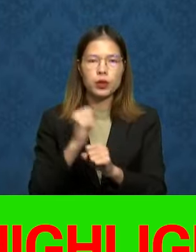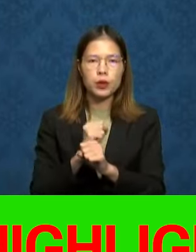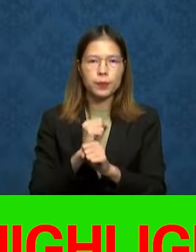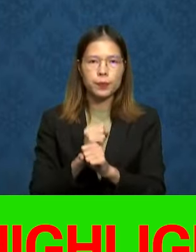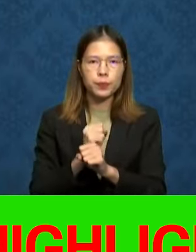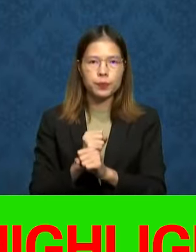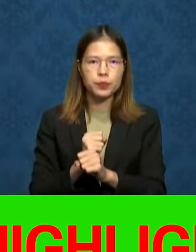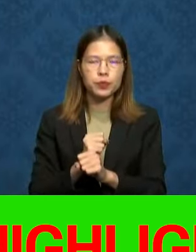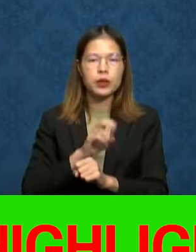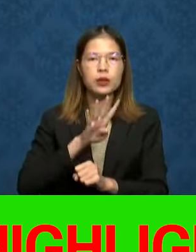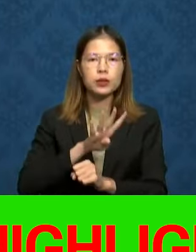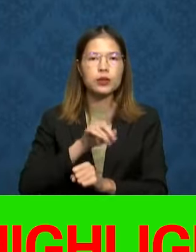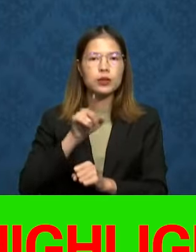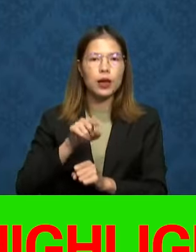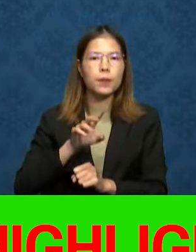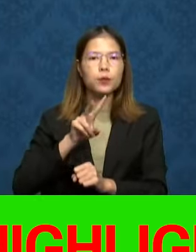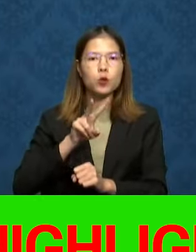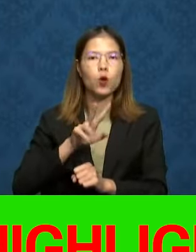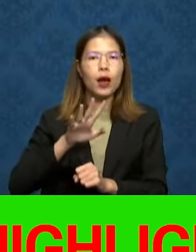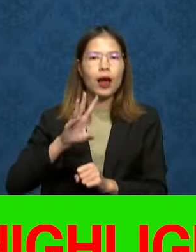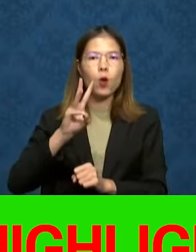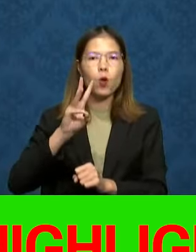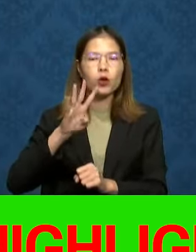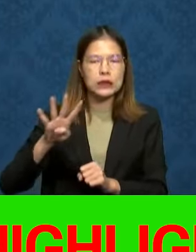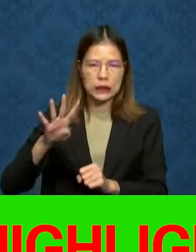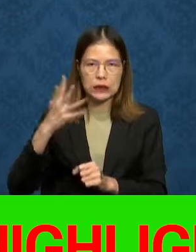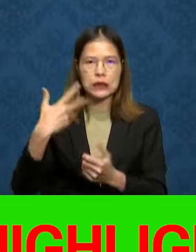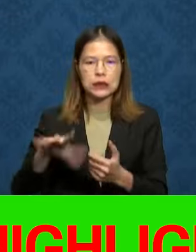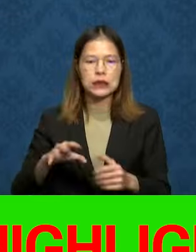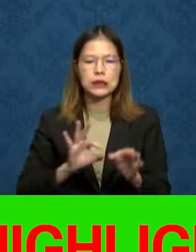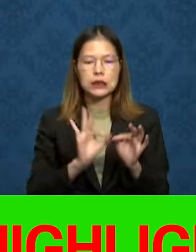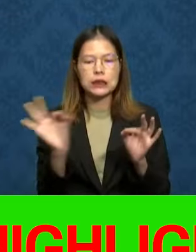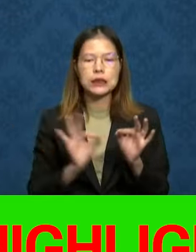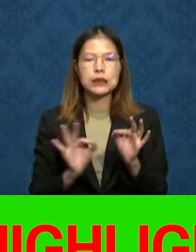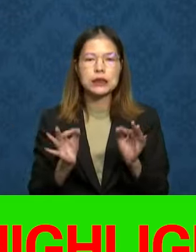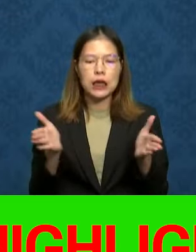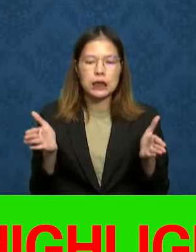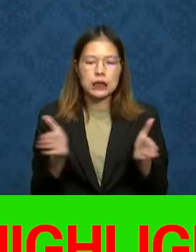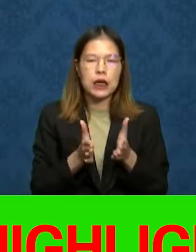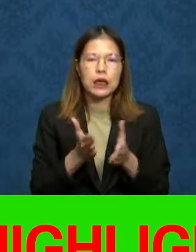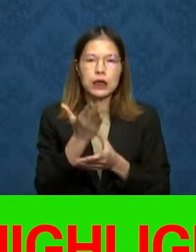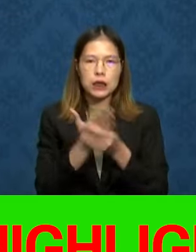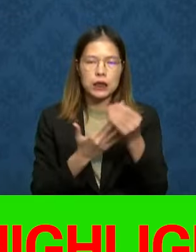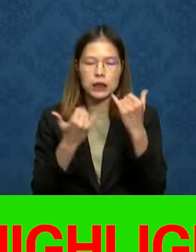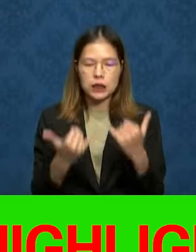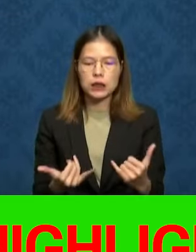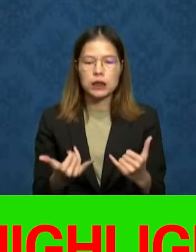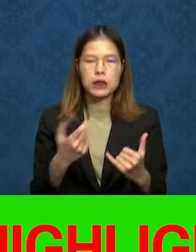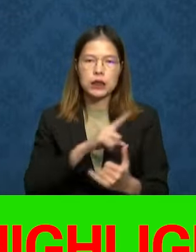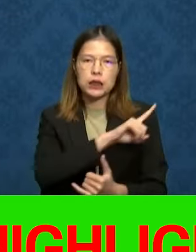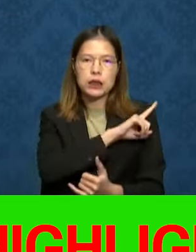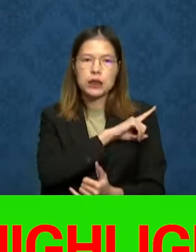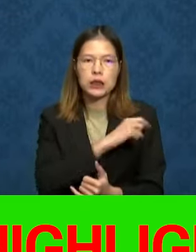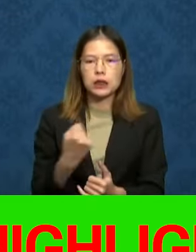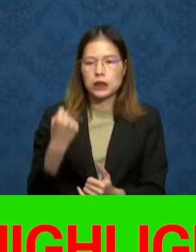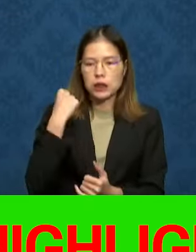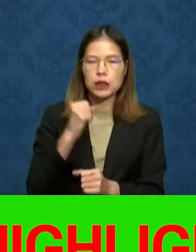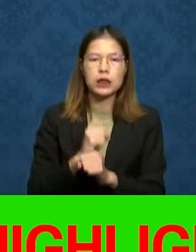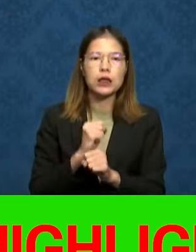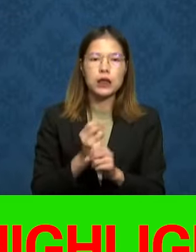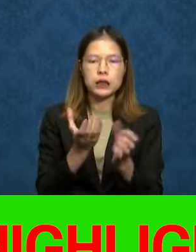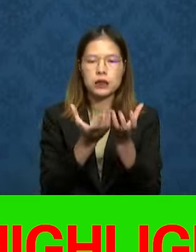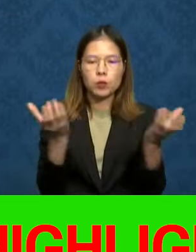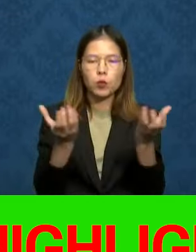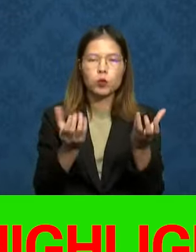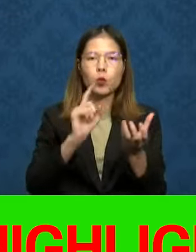ที่4/26 4ผมขออนุญาตอ่านสั้นๆนะครับรัฐสภามีหน้าที่และอำนาจจัดทำรัฐธรรมนูญ